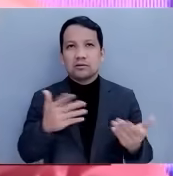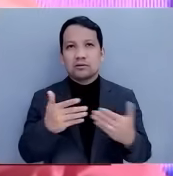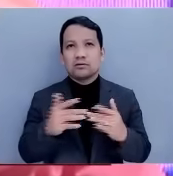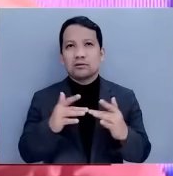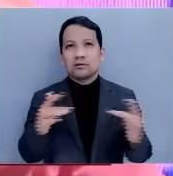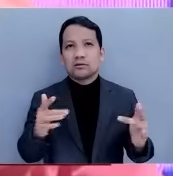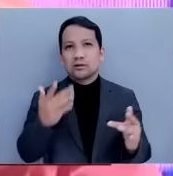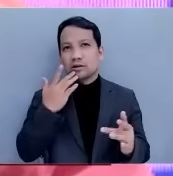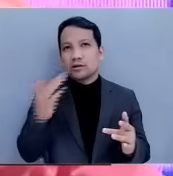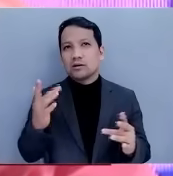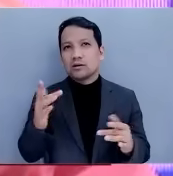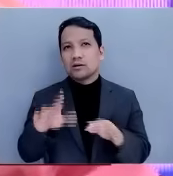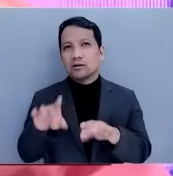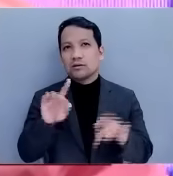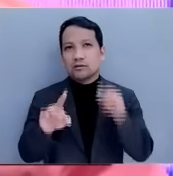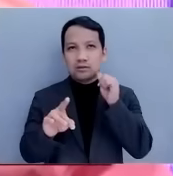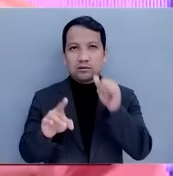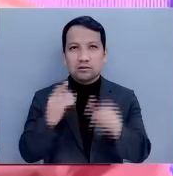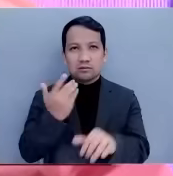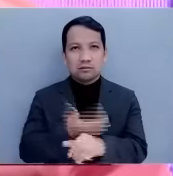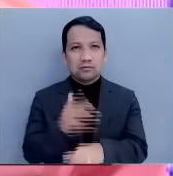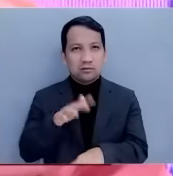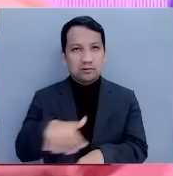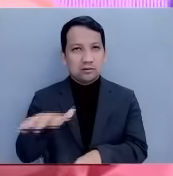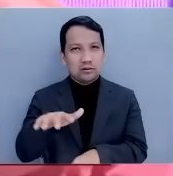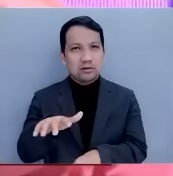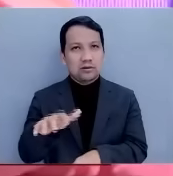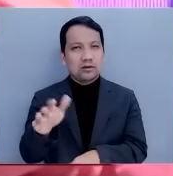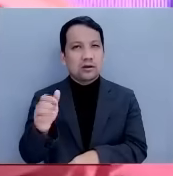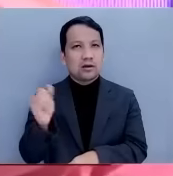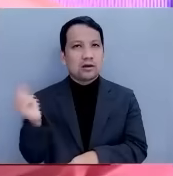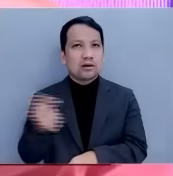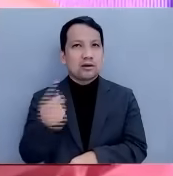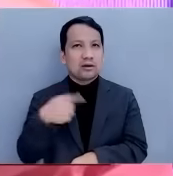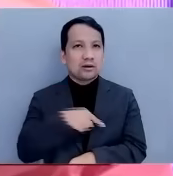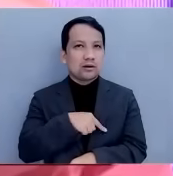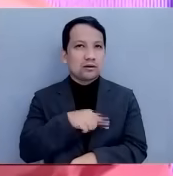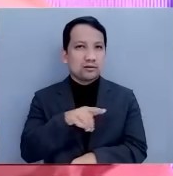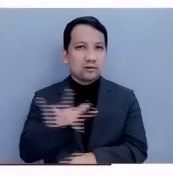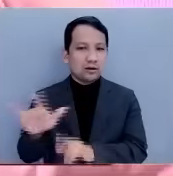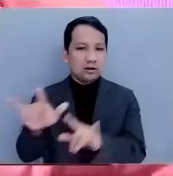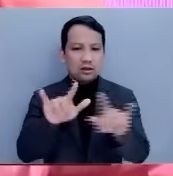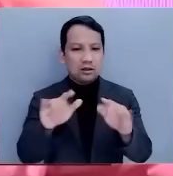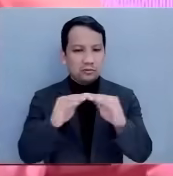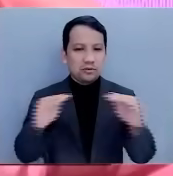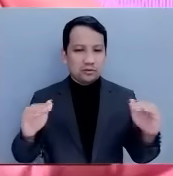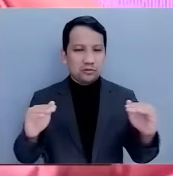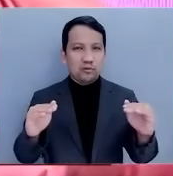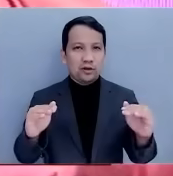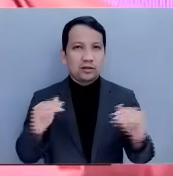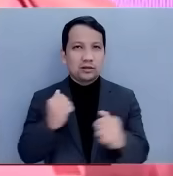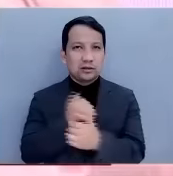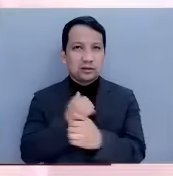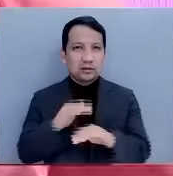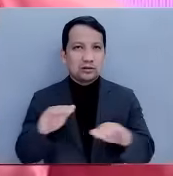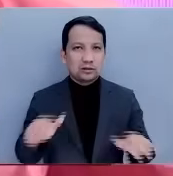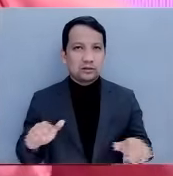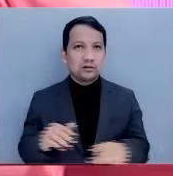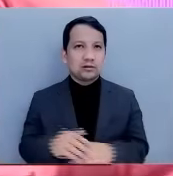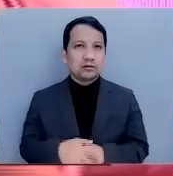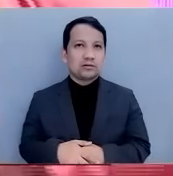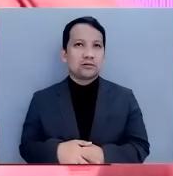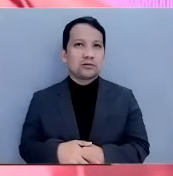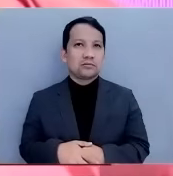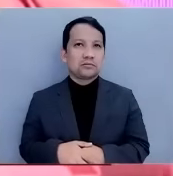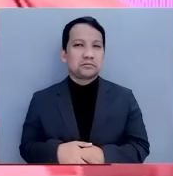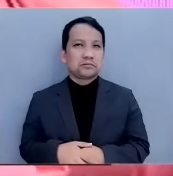think favorite daughter ko, favorite na anak ko si Frankie. Hindi. I love all my children equally. Have to be careful. Ganun